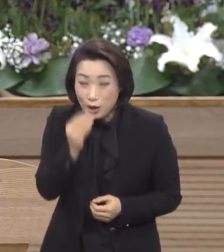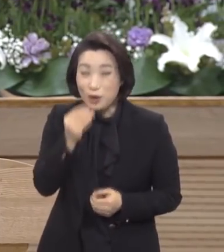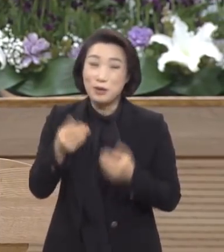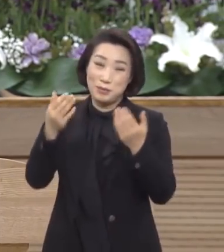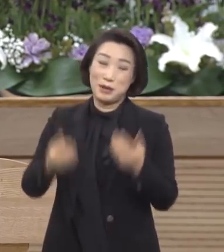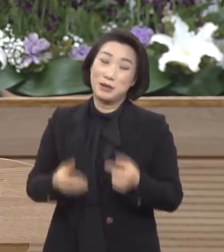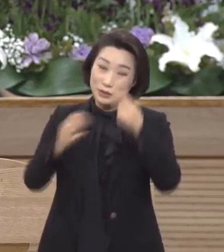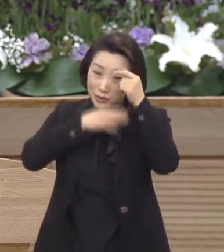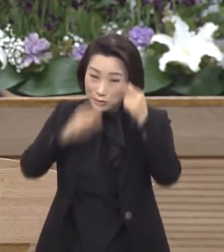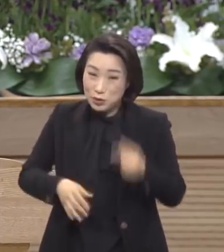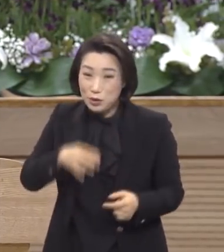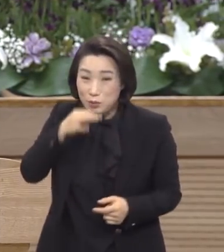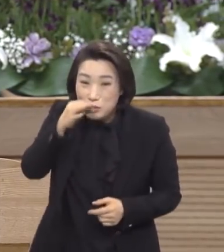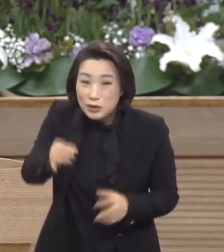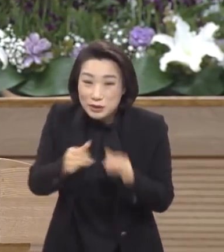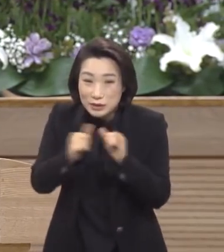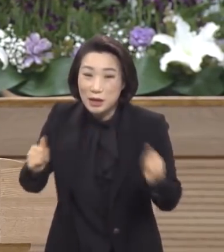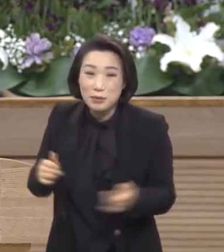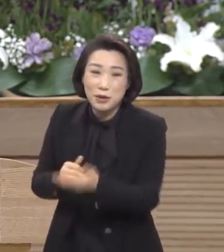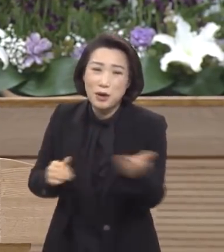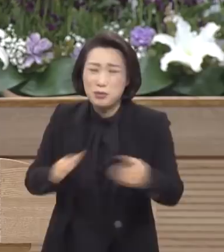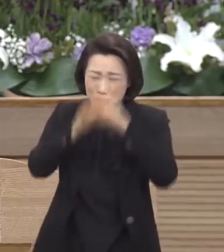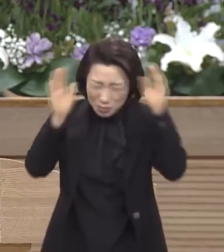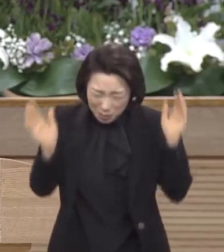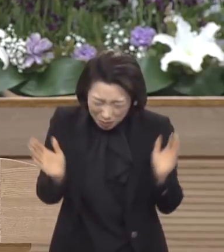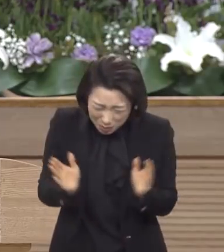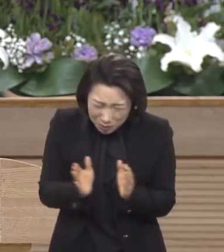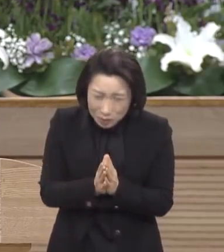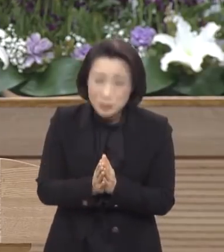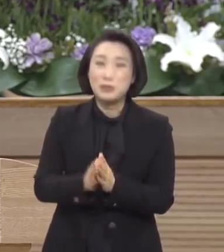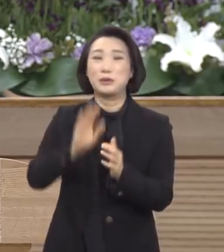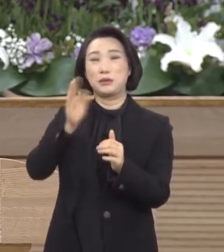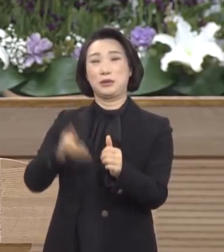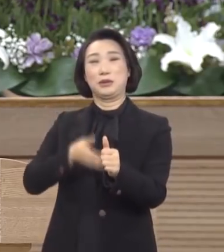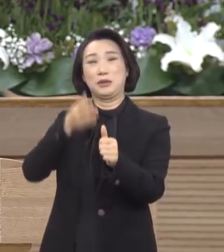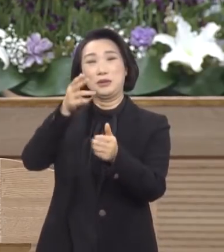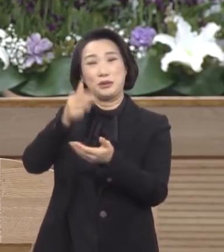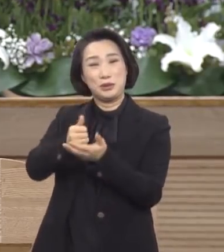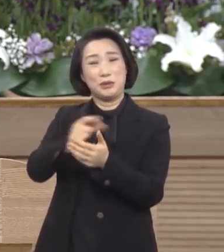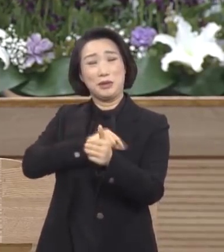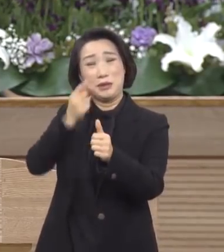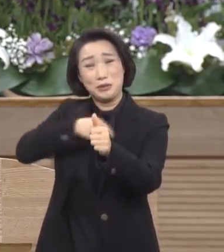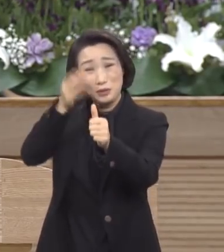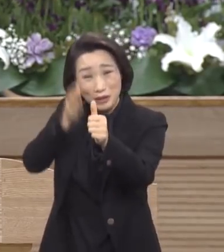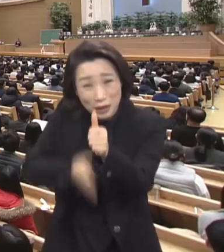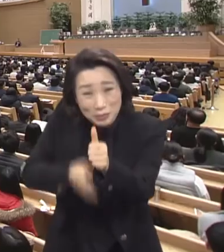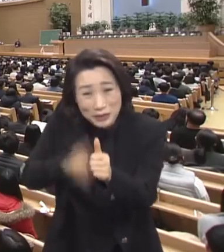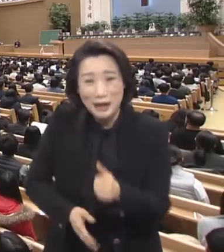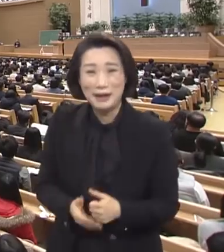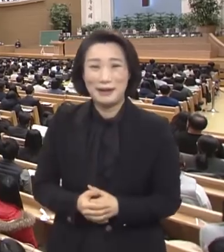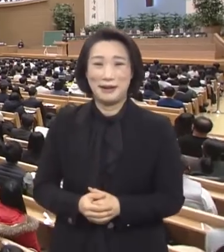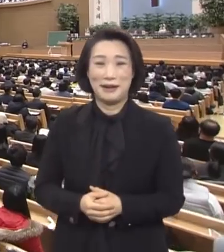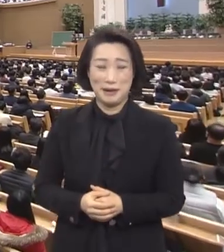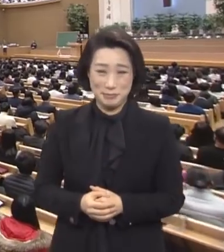거룩함을 입은 성도라 부르는 자가 다 되어지기를 주님의 이름으로